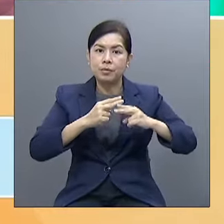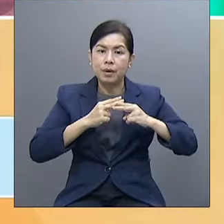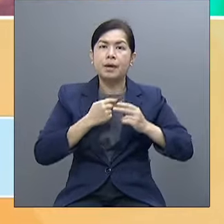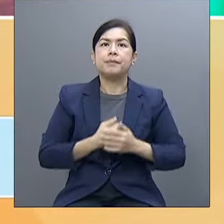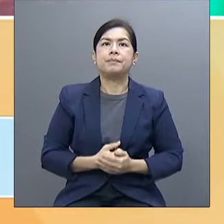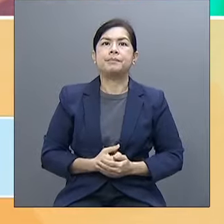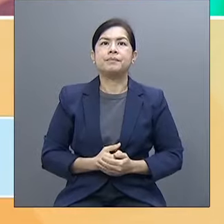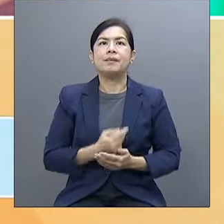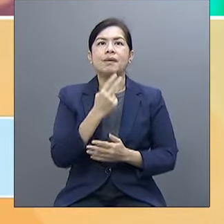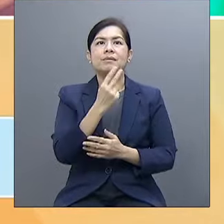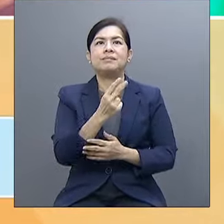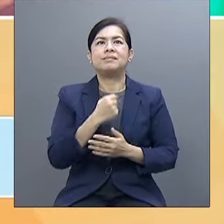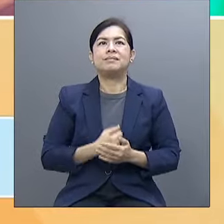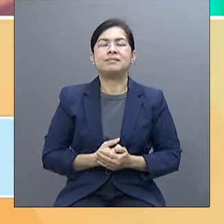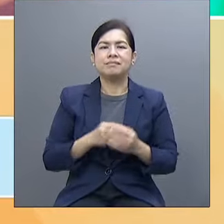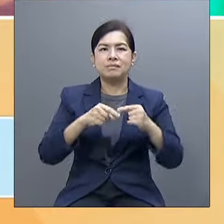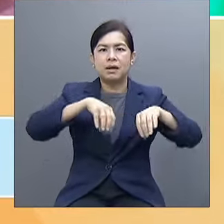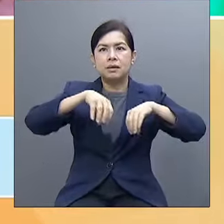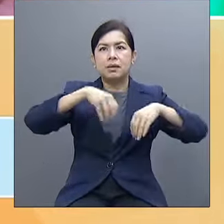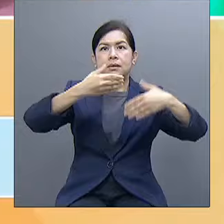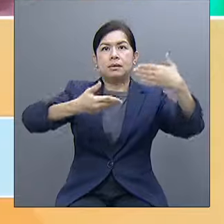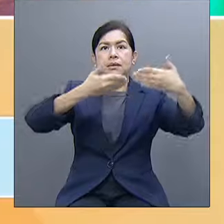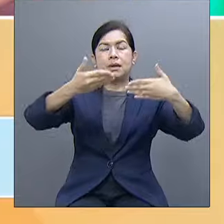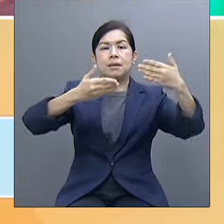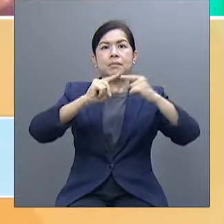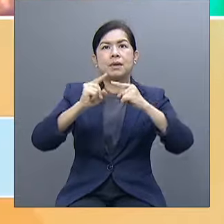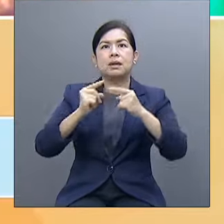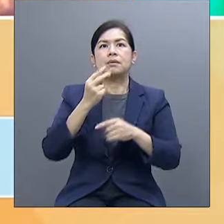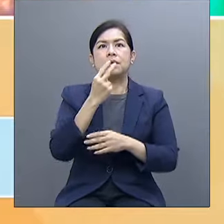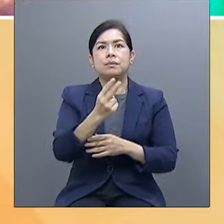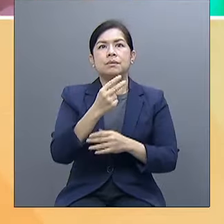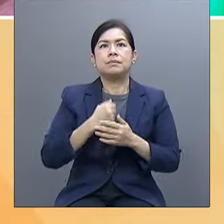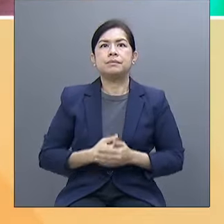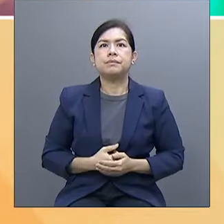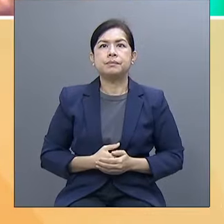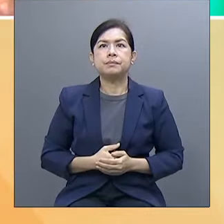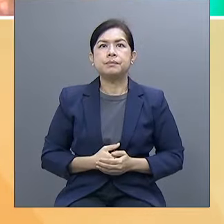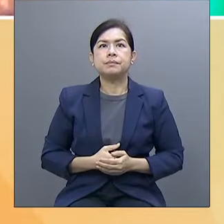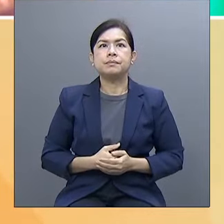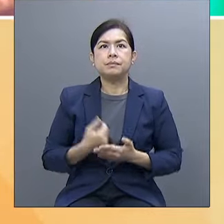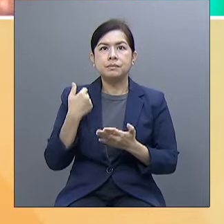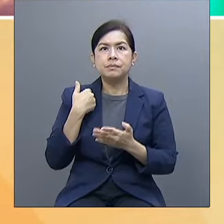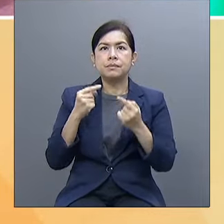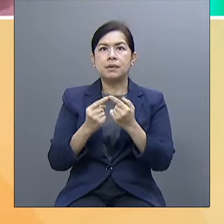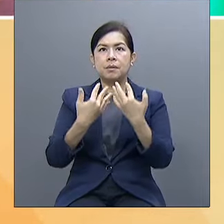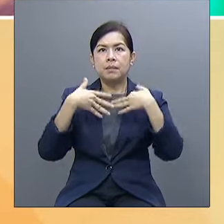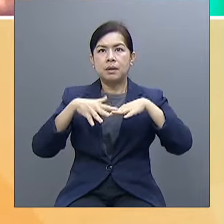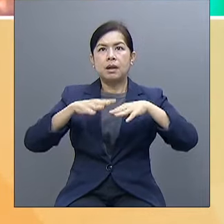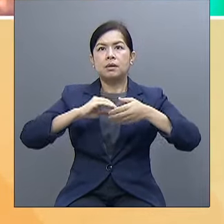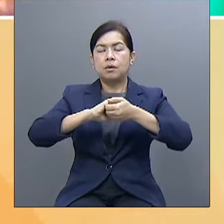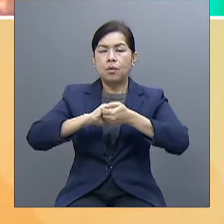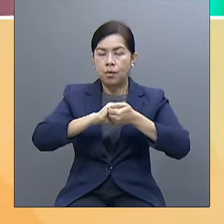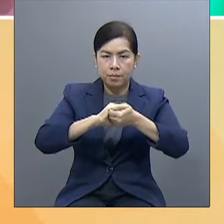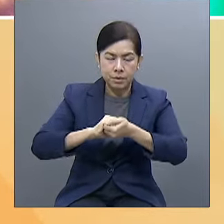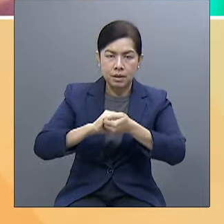ชมไปดูภาพบรรยากาศงานกันสักหน่อยนะคะว่ากิจกรรมที่เกิดขึ้นเมื่อสักครู่นี้มีการร่วมงานกันกับหน่วยงานใด